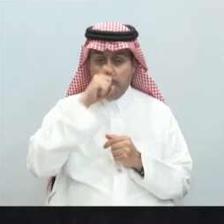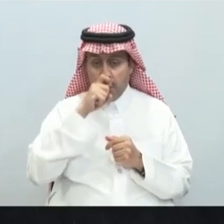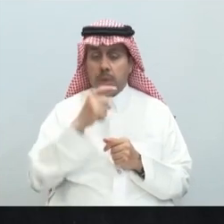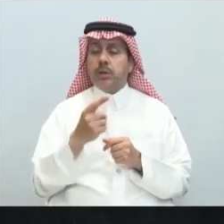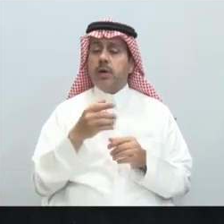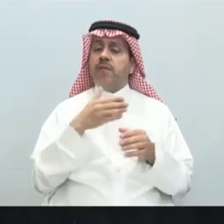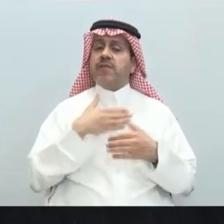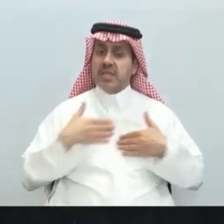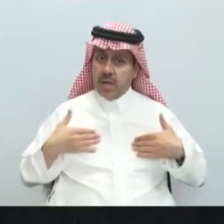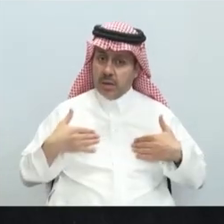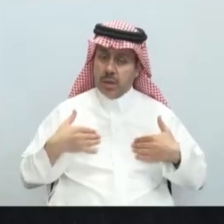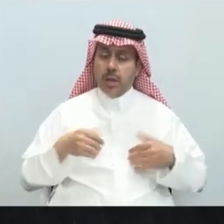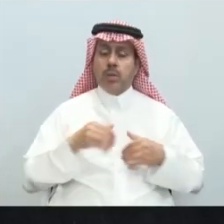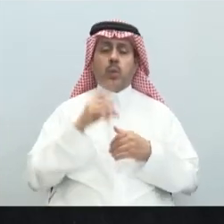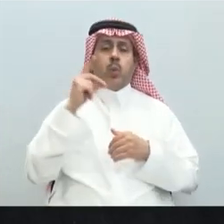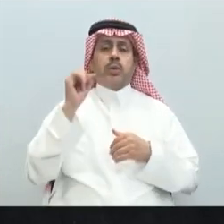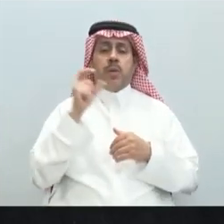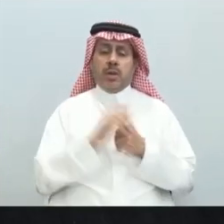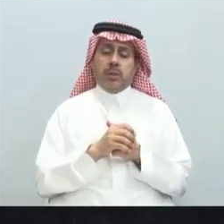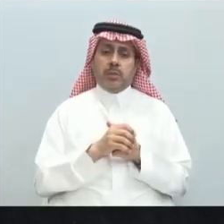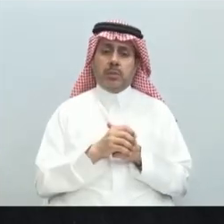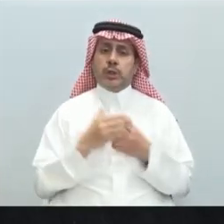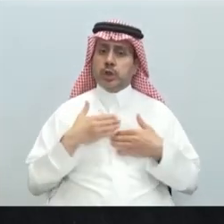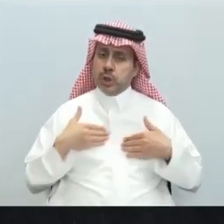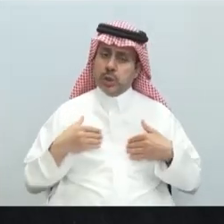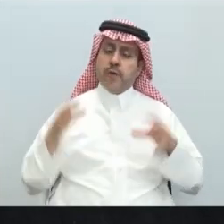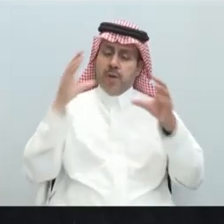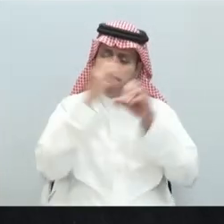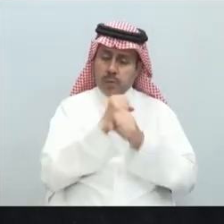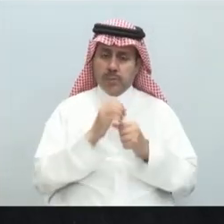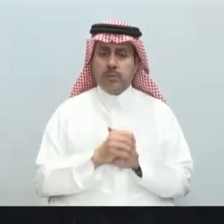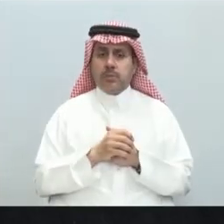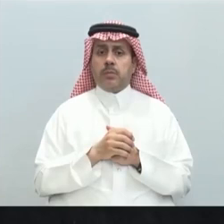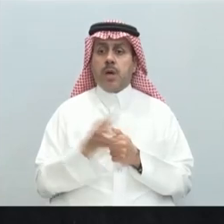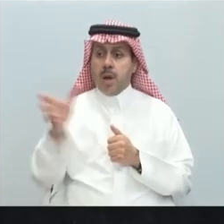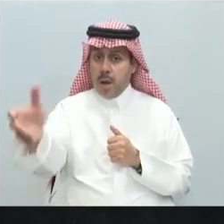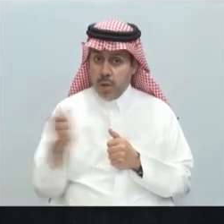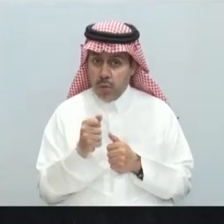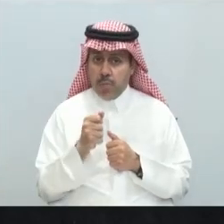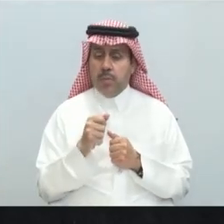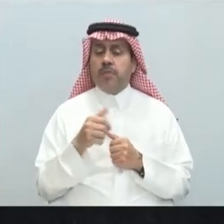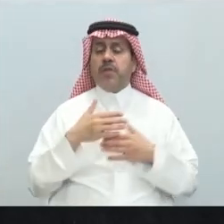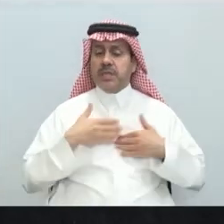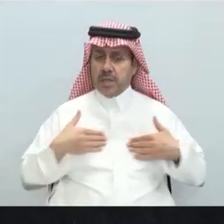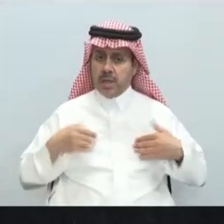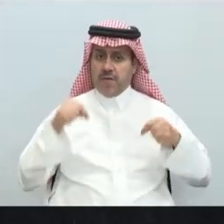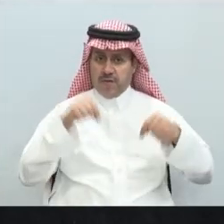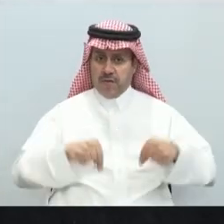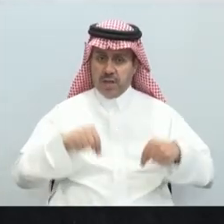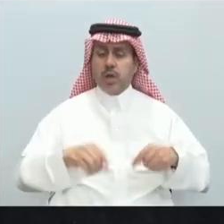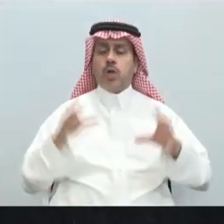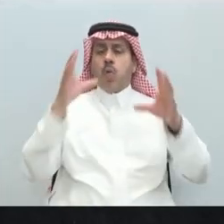الانس وفيه الطمانينه وفيه كذلك السعاده الاخرويه فعلينا ان ناخذ بما فيه السعاده لنا في